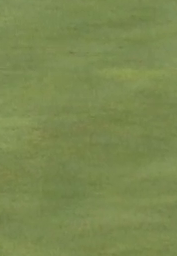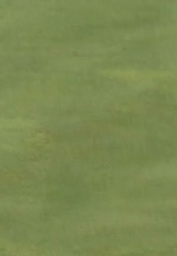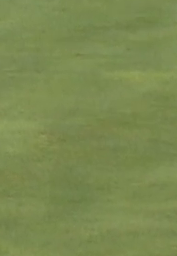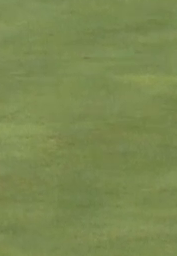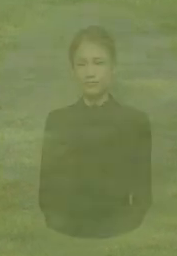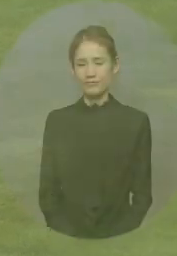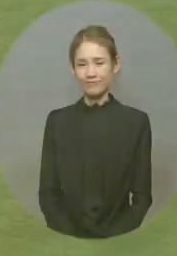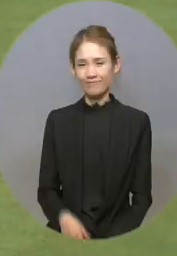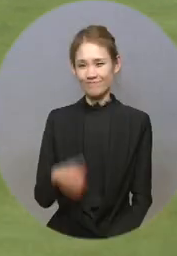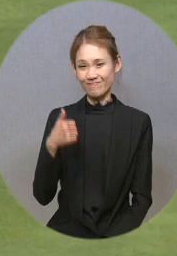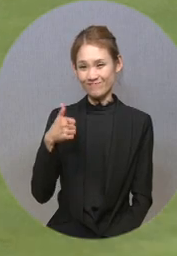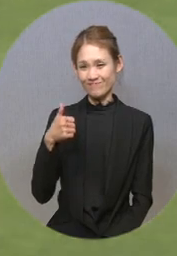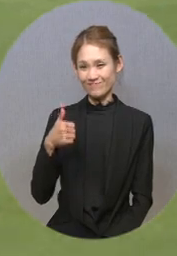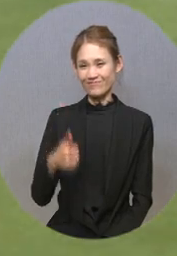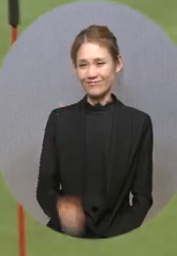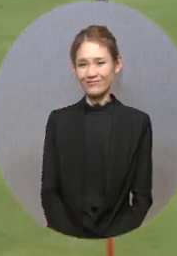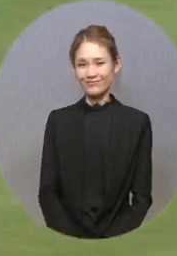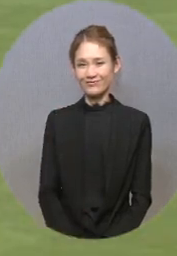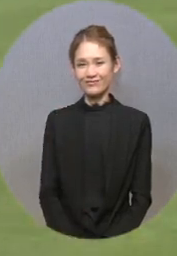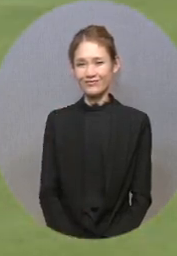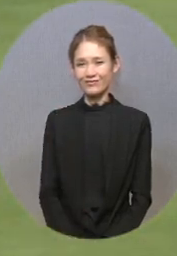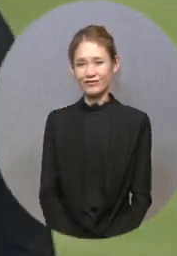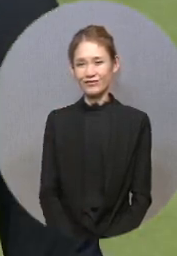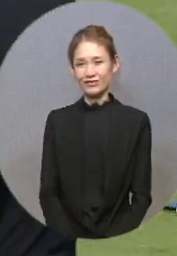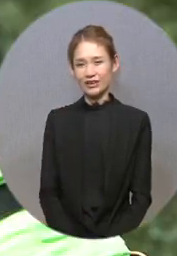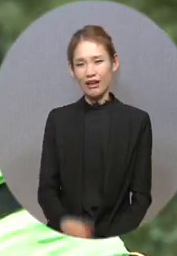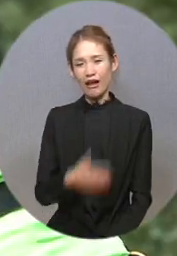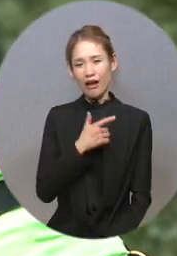나이스! 오. 아이고. 나이스! 아이고, 넣어라.